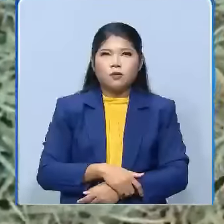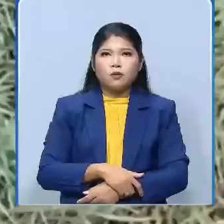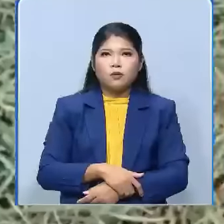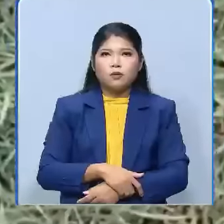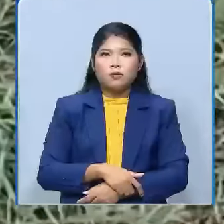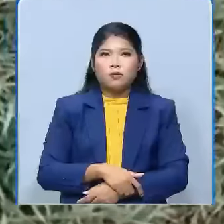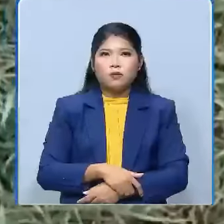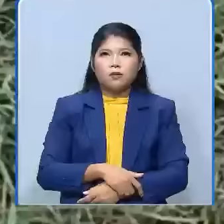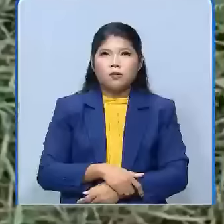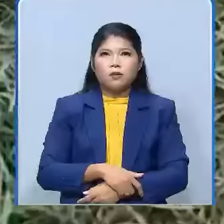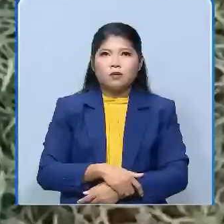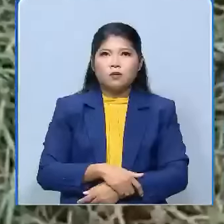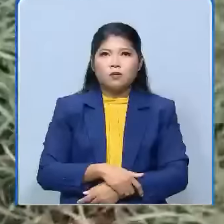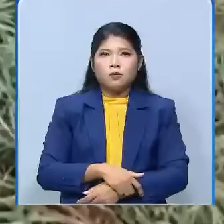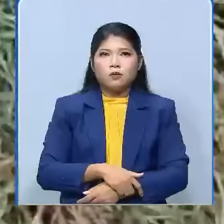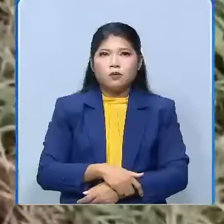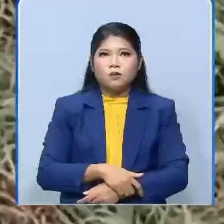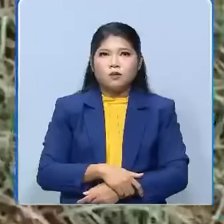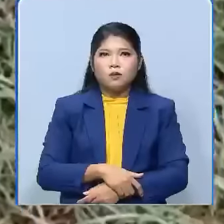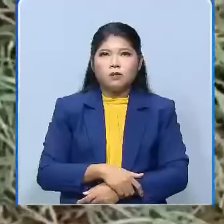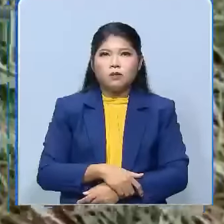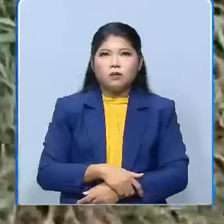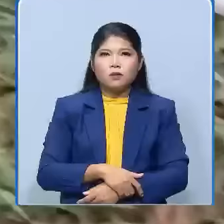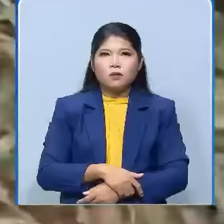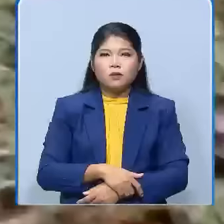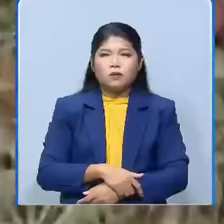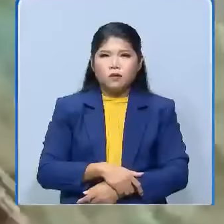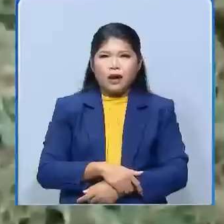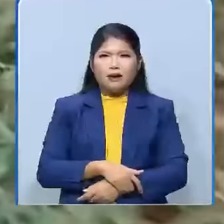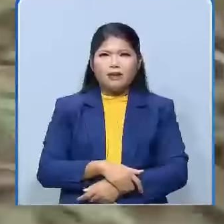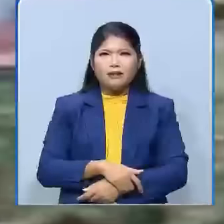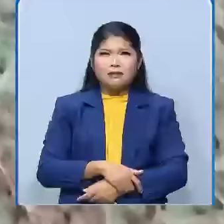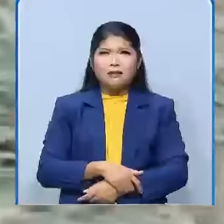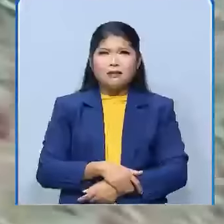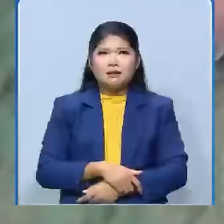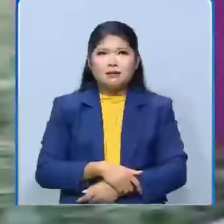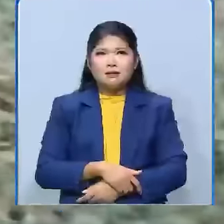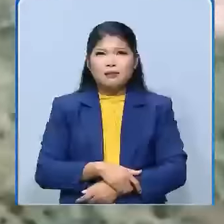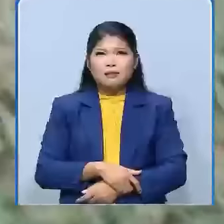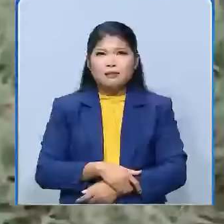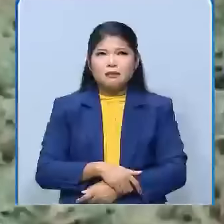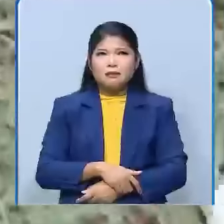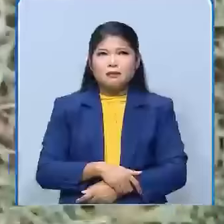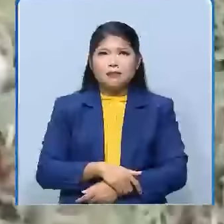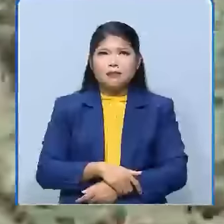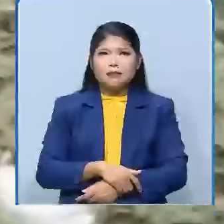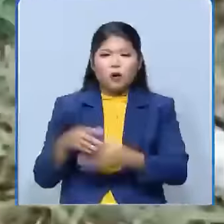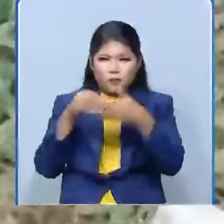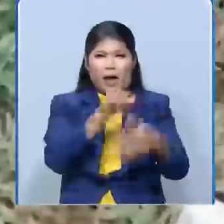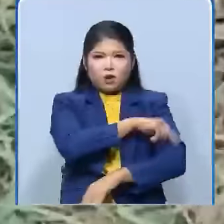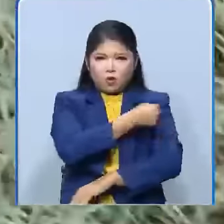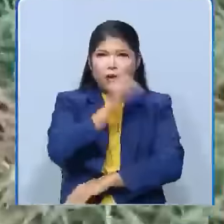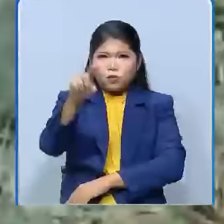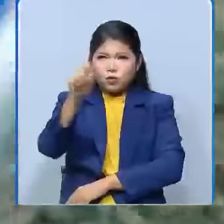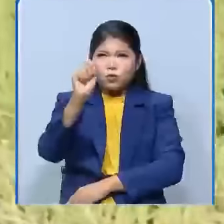จ ยืดเลยไหนเอ้ย ย ังเร็วเอาไปโรงพยาบาลไอ้ย่อเข้าไปโรงพยาบาลเร็ว เอา ไปโรงพยาบาลเร็ว